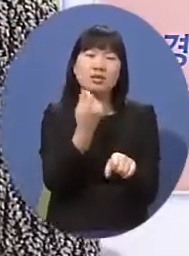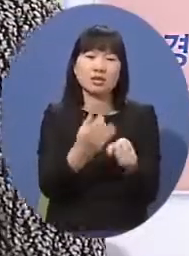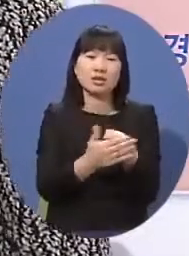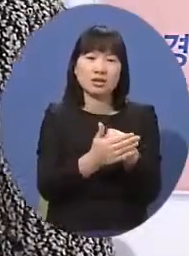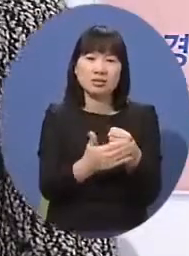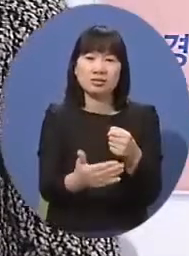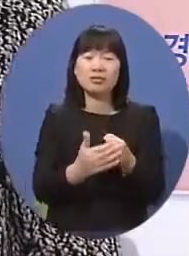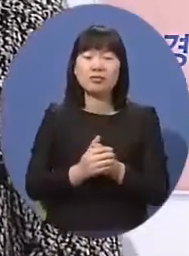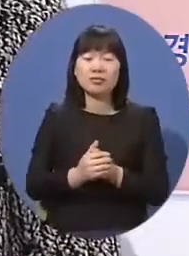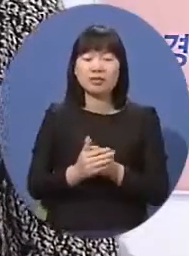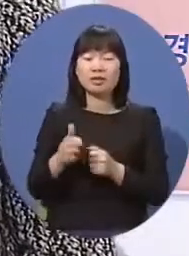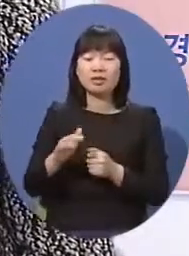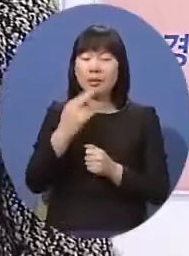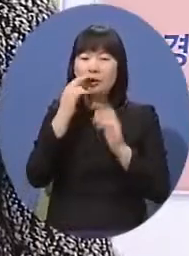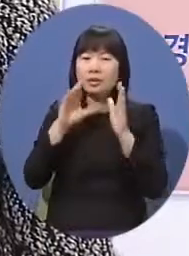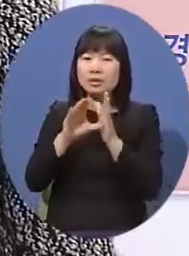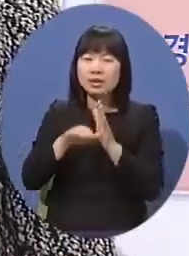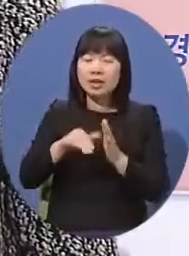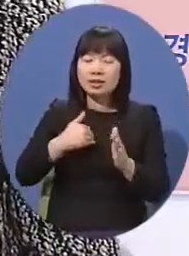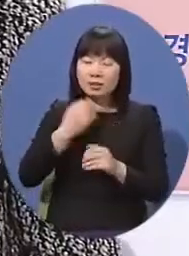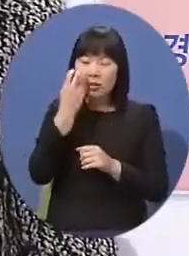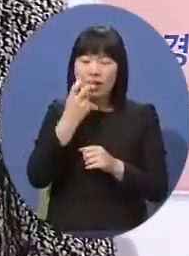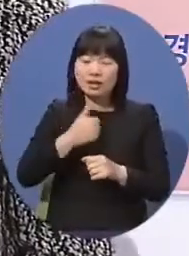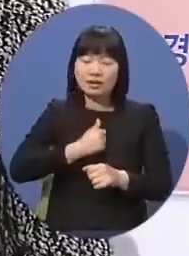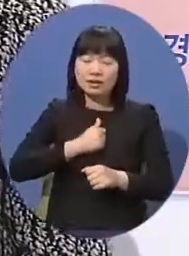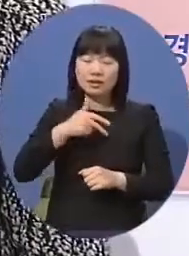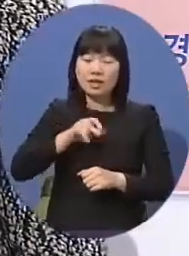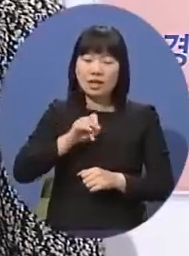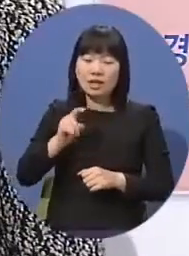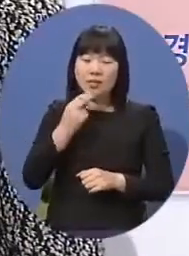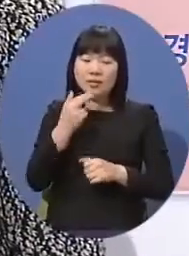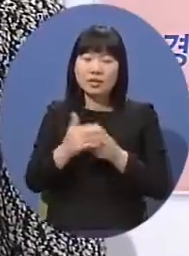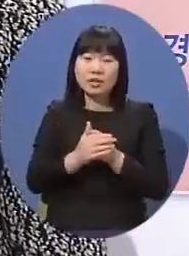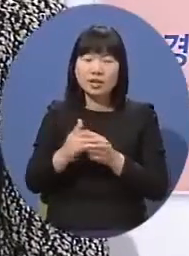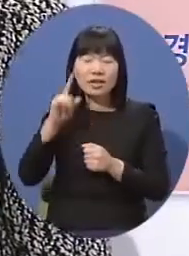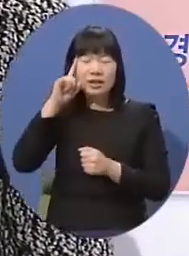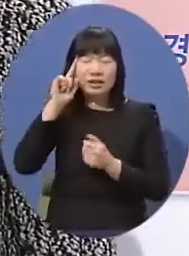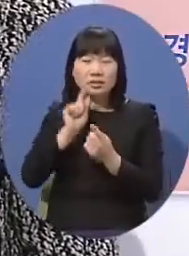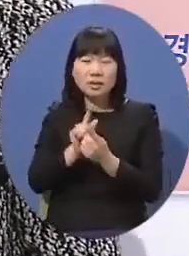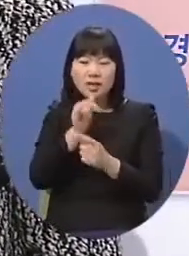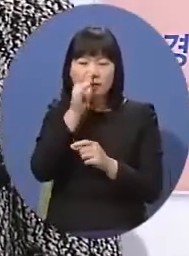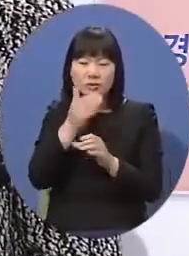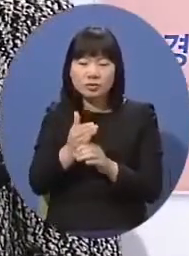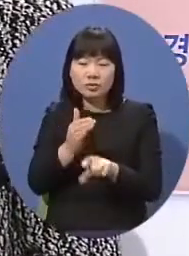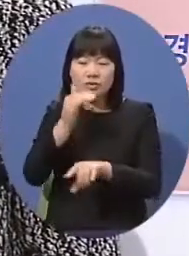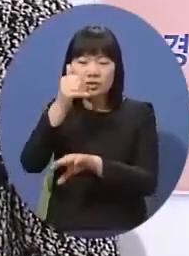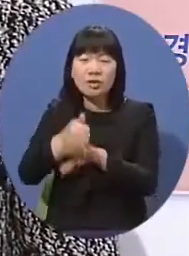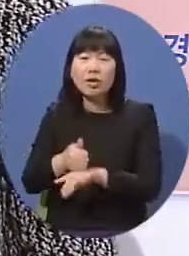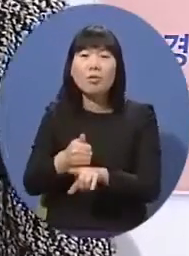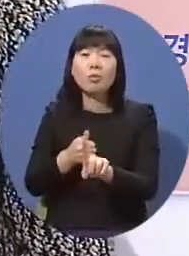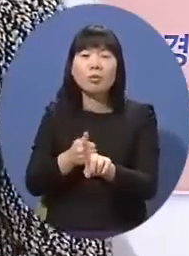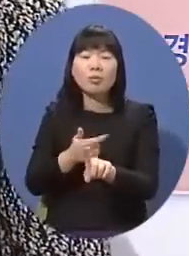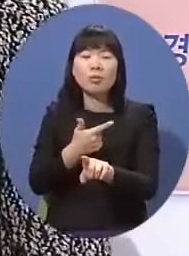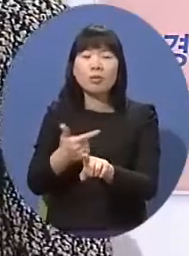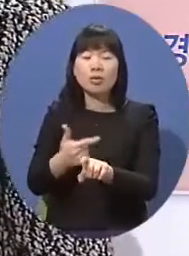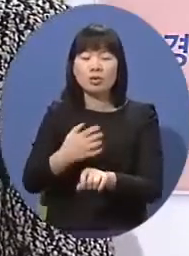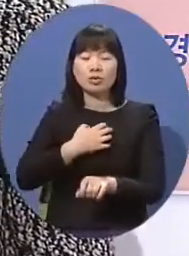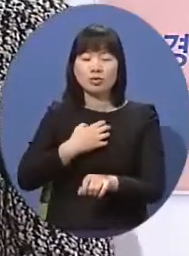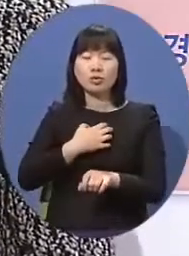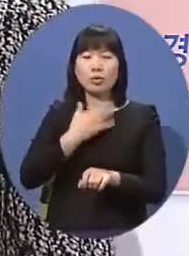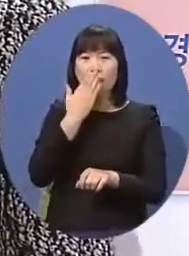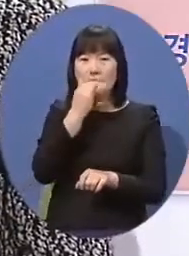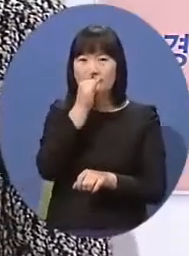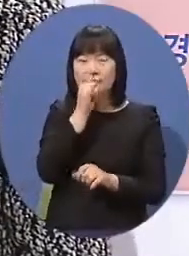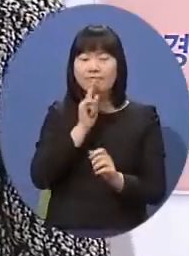그 자기를 보호할 수 있는 자아가 없기 때문에 이 시기 아이들이 스트레스를 받으면은 그 결과는 굉장히 위험할